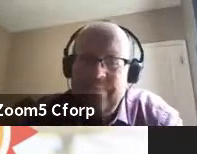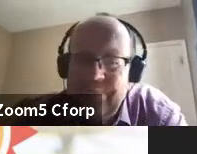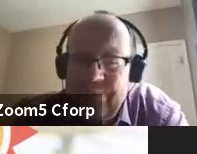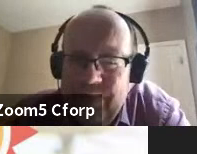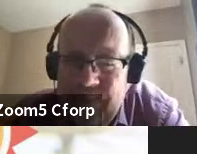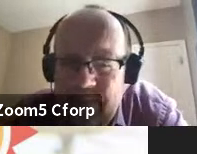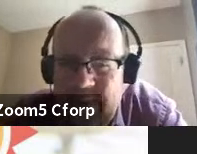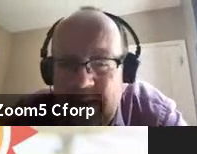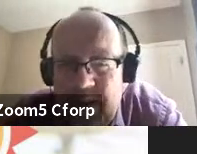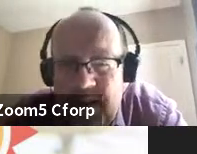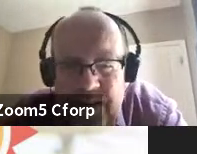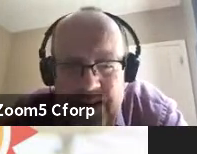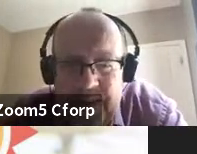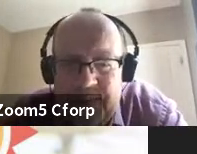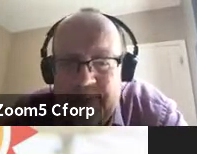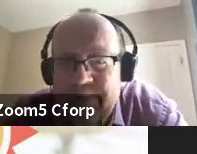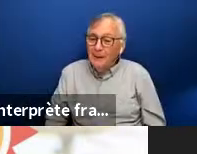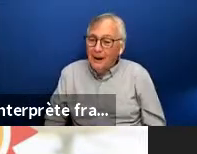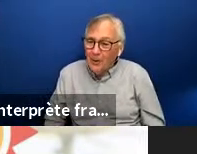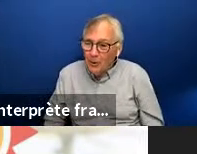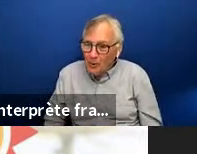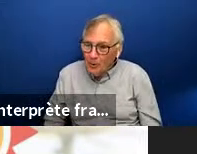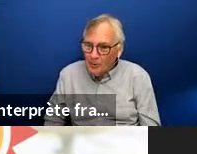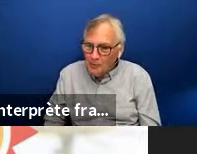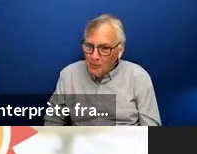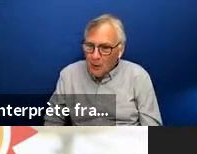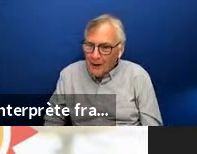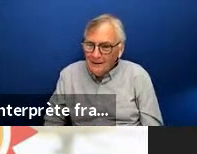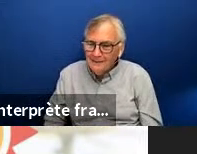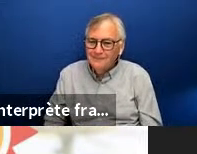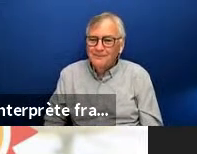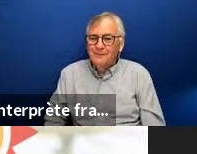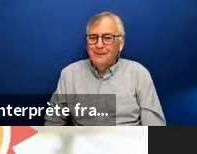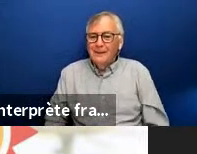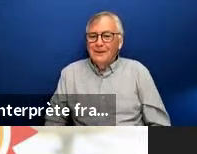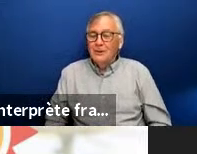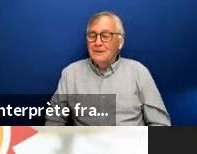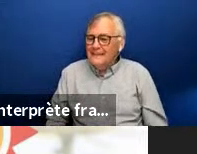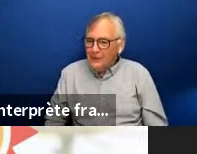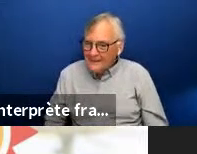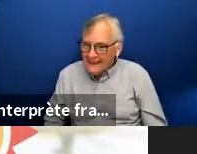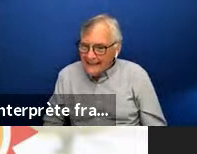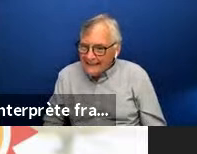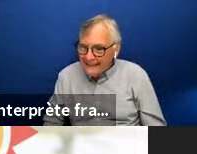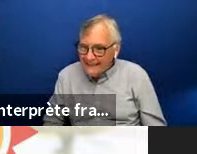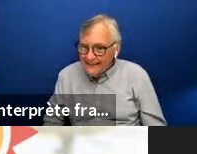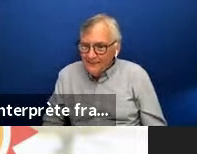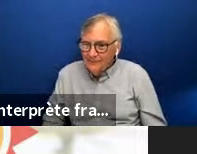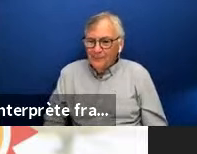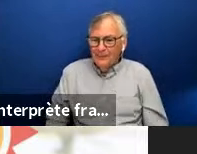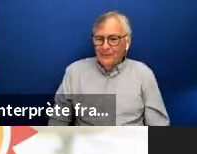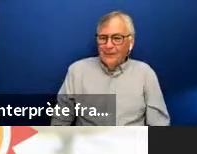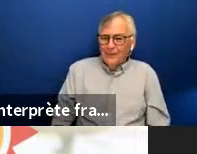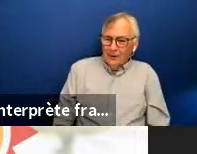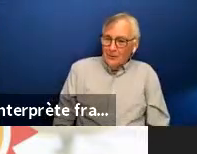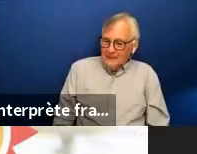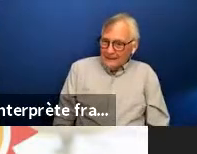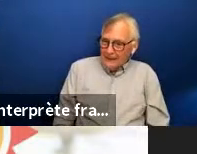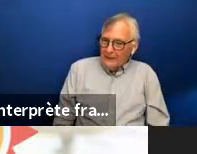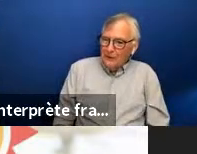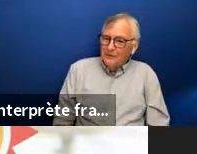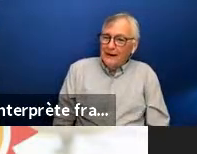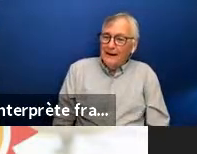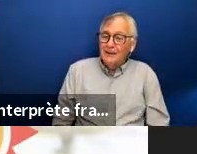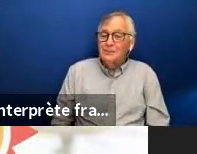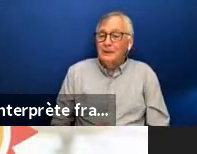Bonjour à vous tous. Je suis vraiment heureux de vous voir. Je sais que c'est l'été, que vous